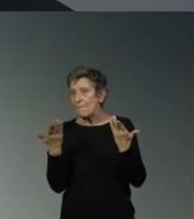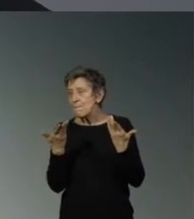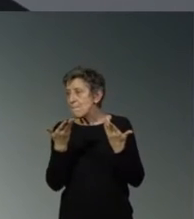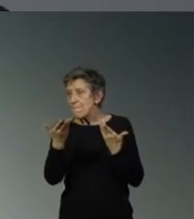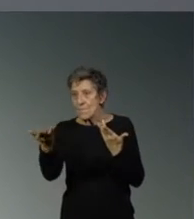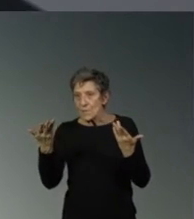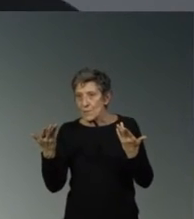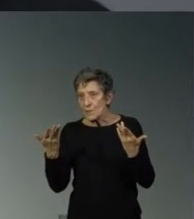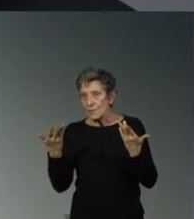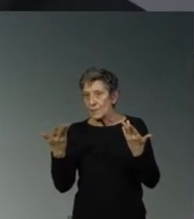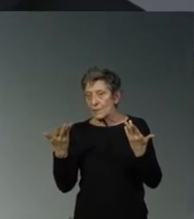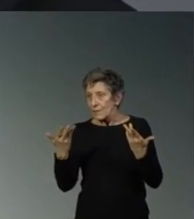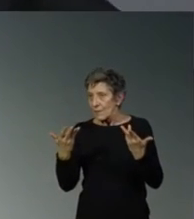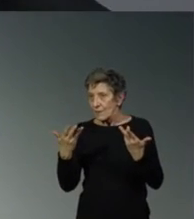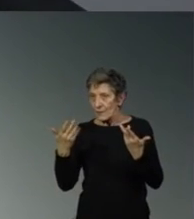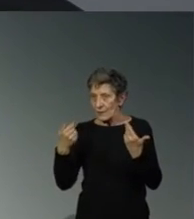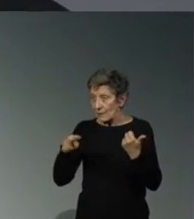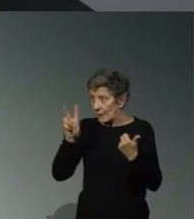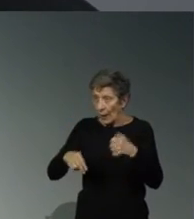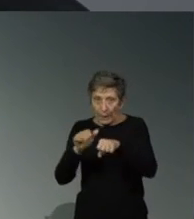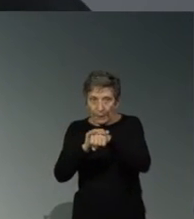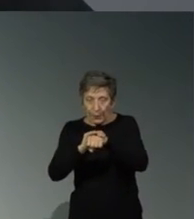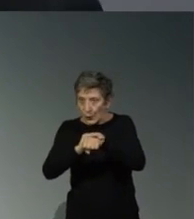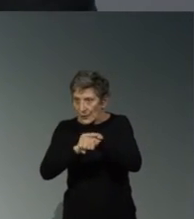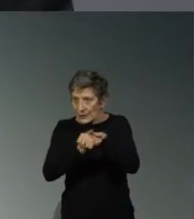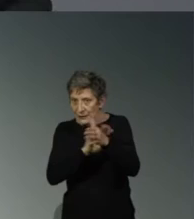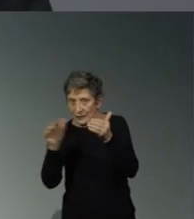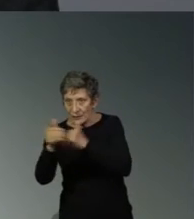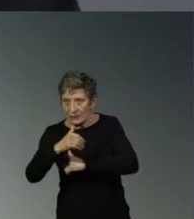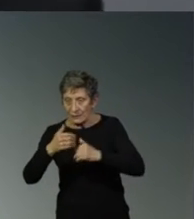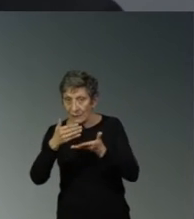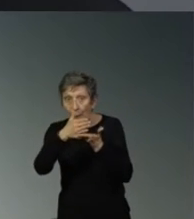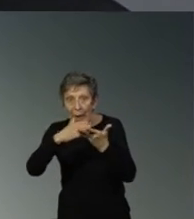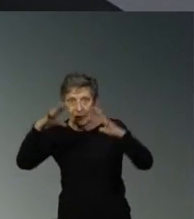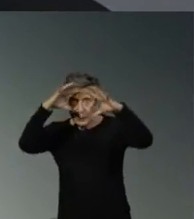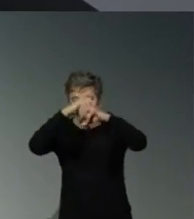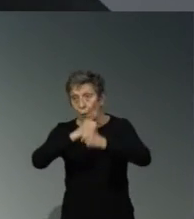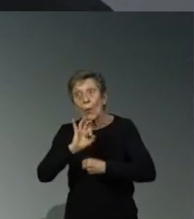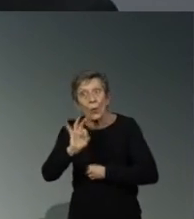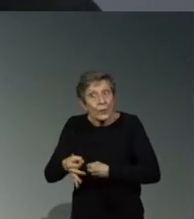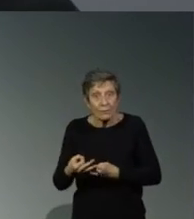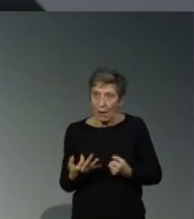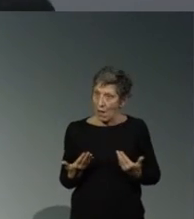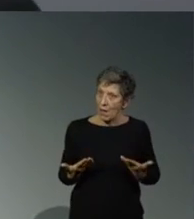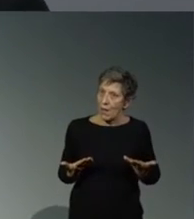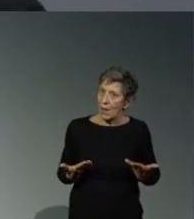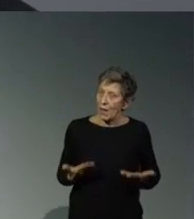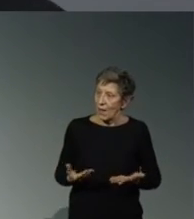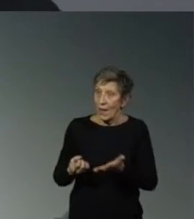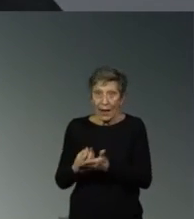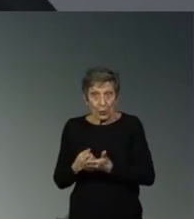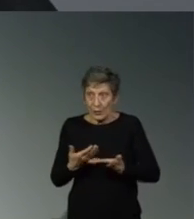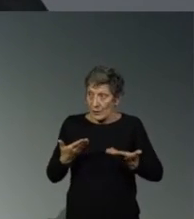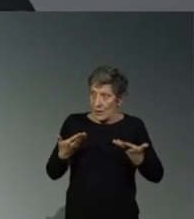côté extrêmement obscur de la politique, mais c'est quand même ce qui baigne l'actualité. Donc là, nous, en